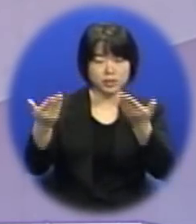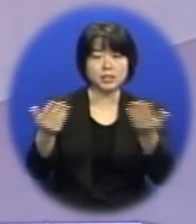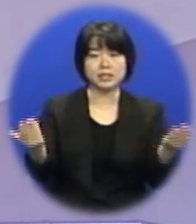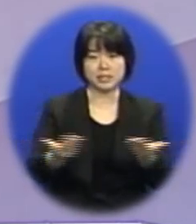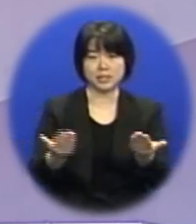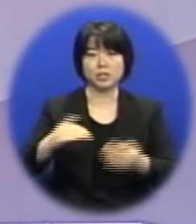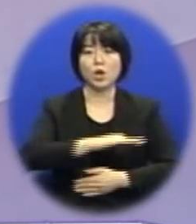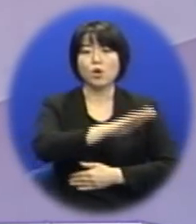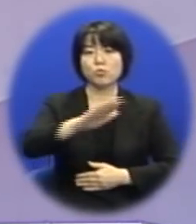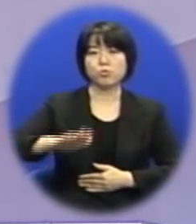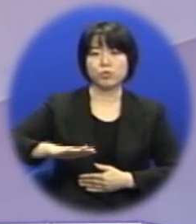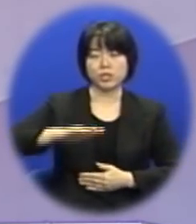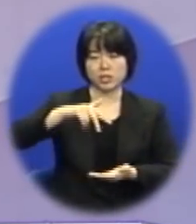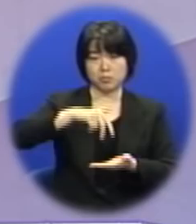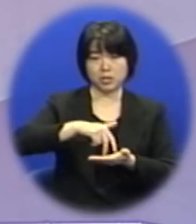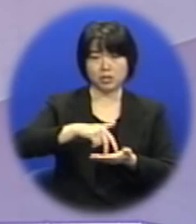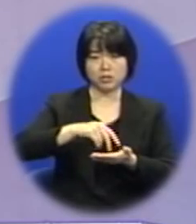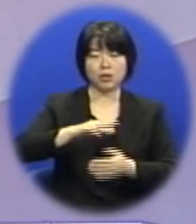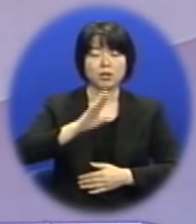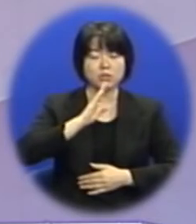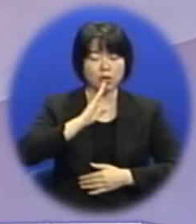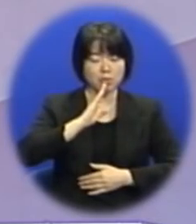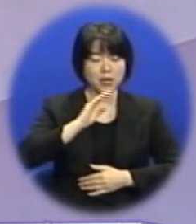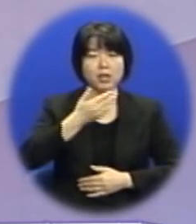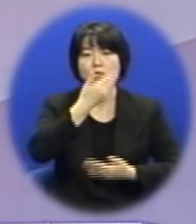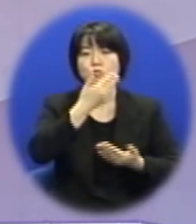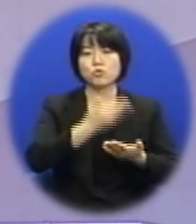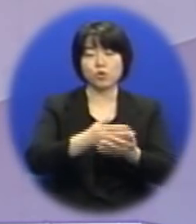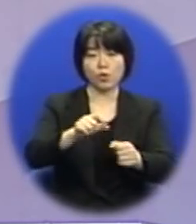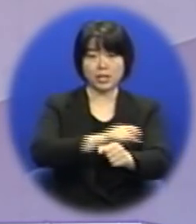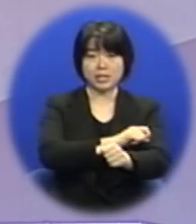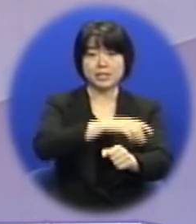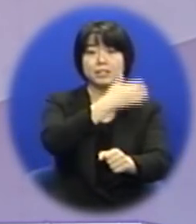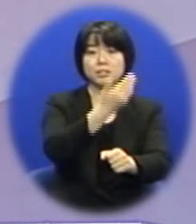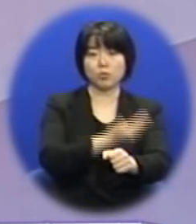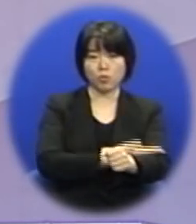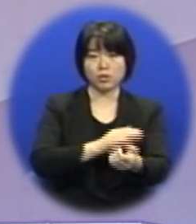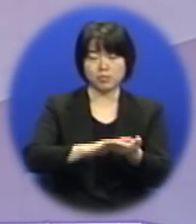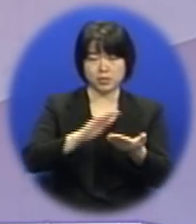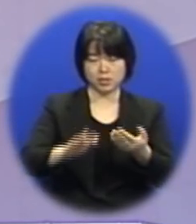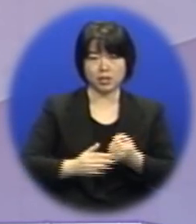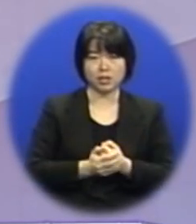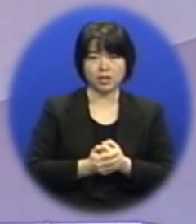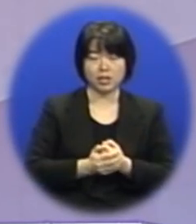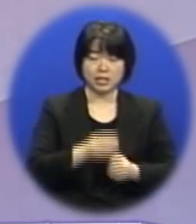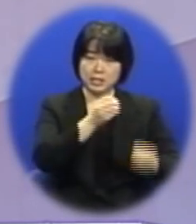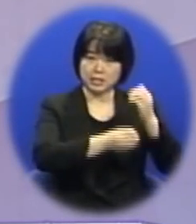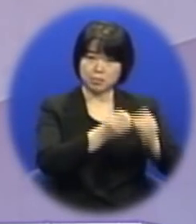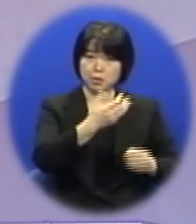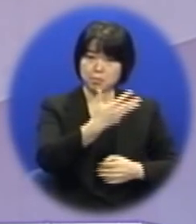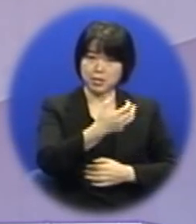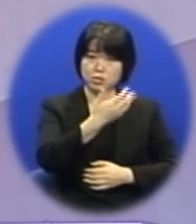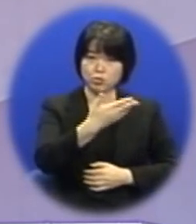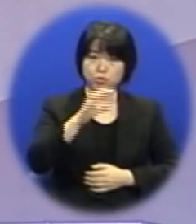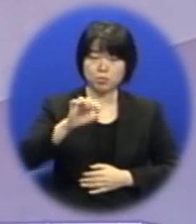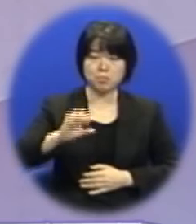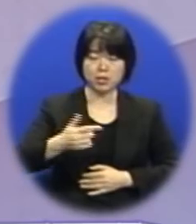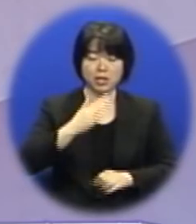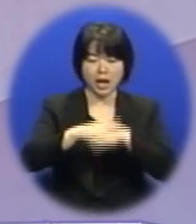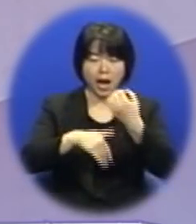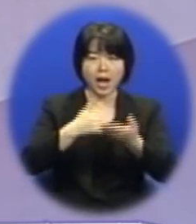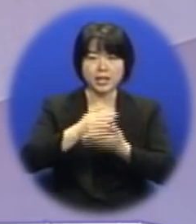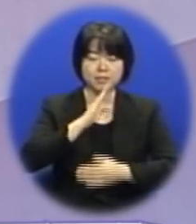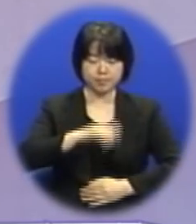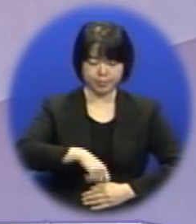있어서 매우 중요한 특권입니다. 이 시편 89편에는 하나님의 신실함이라고